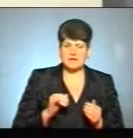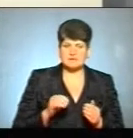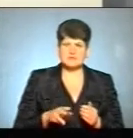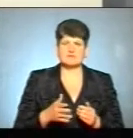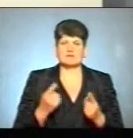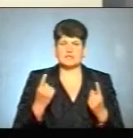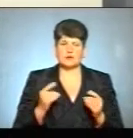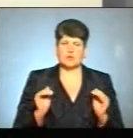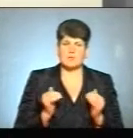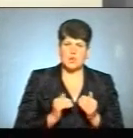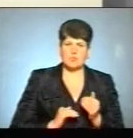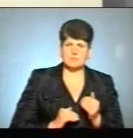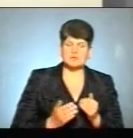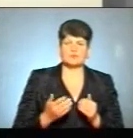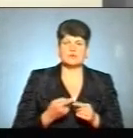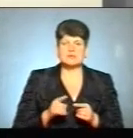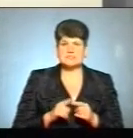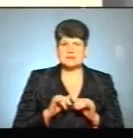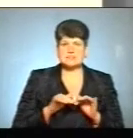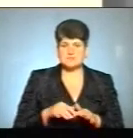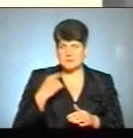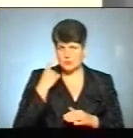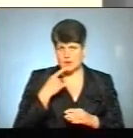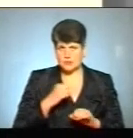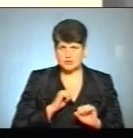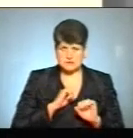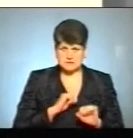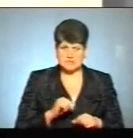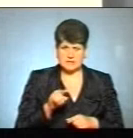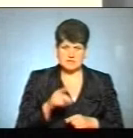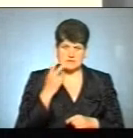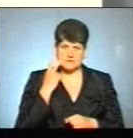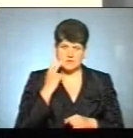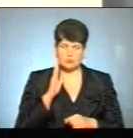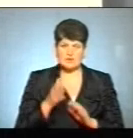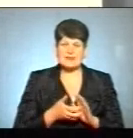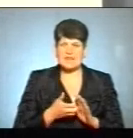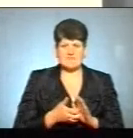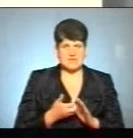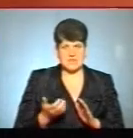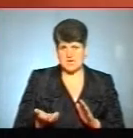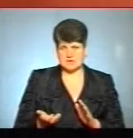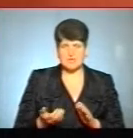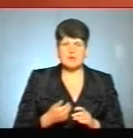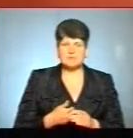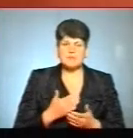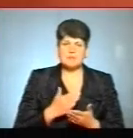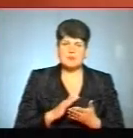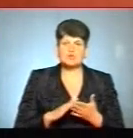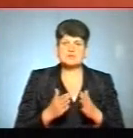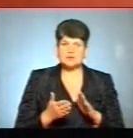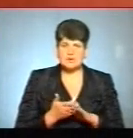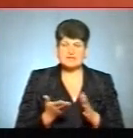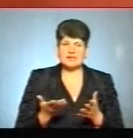малого бізнесу, від аграріїв. Це засоби індивідуального захисту, звичайно. Їх завжди буде не вистачати. Але ми маємо ситуацію, яка